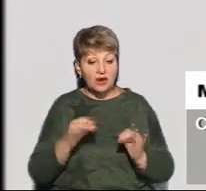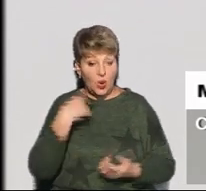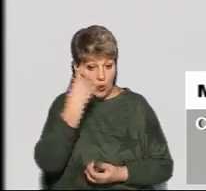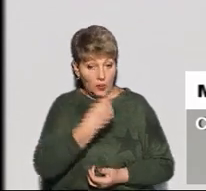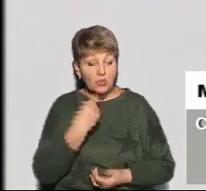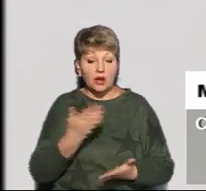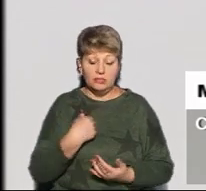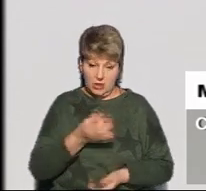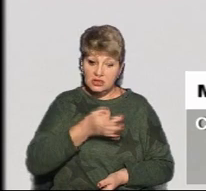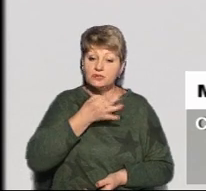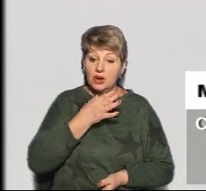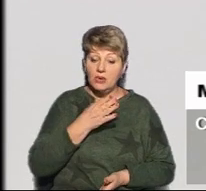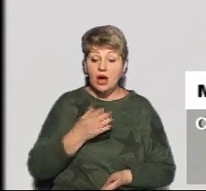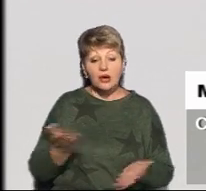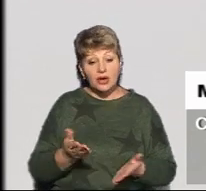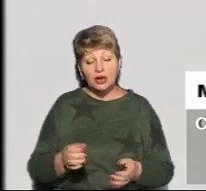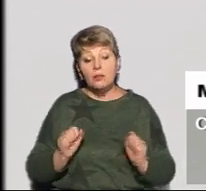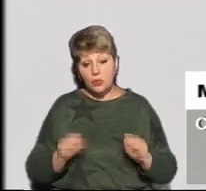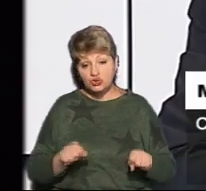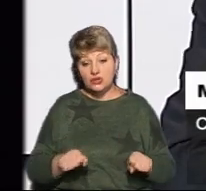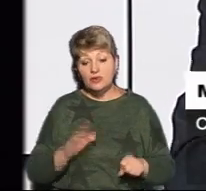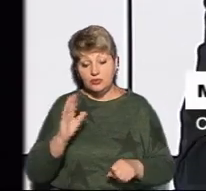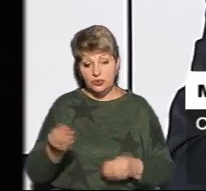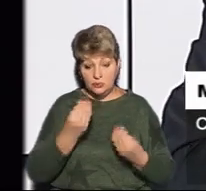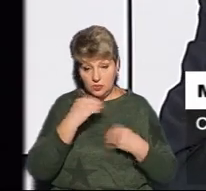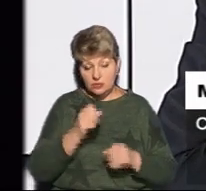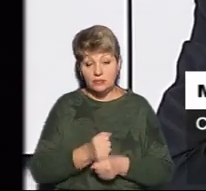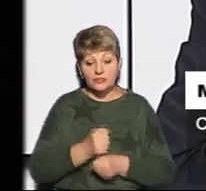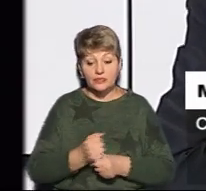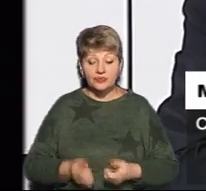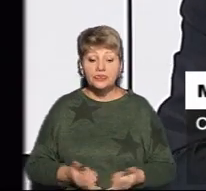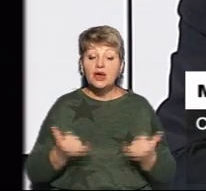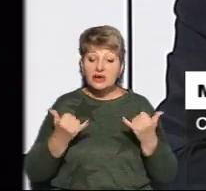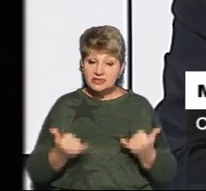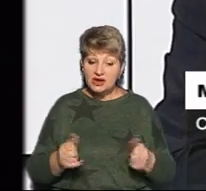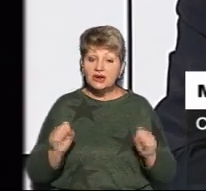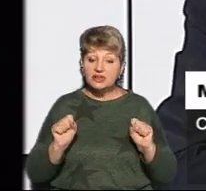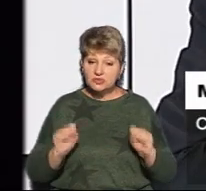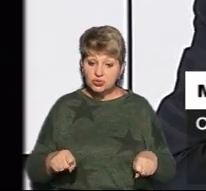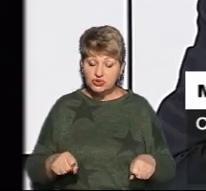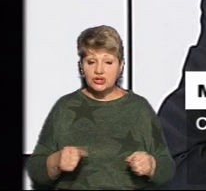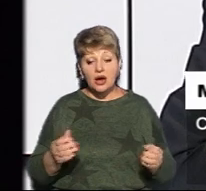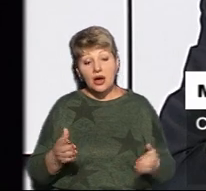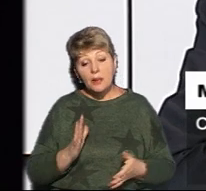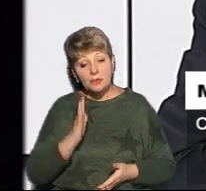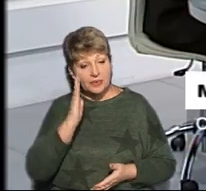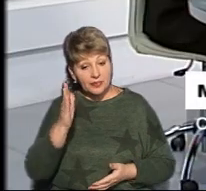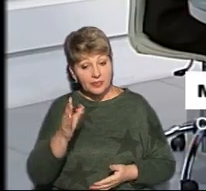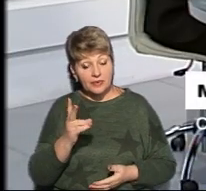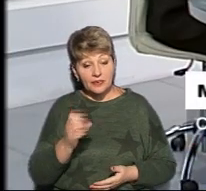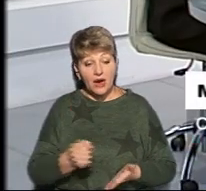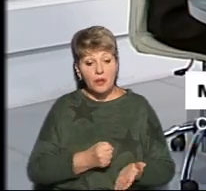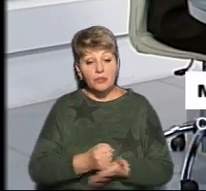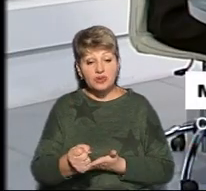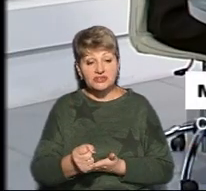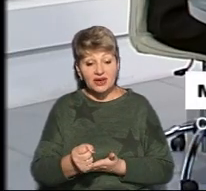я симпатизую, які, можливо, там зададуть тон. Про особистості. Чи можна наразі вже спрогнозувати можливих кандидатів на посаду голови обласної ради?